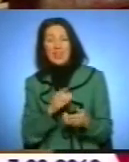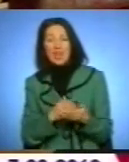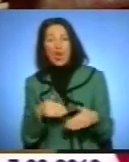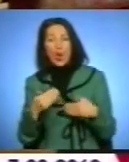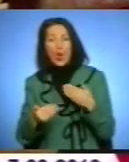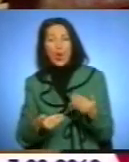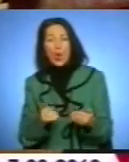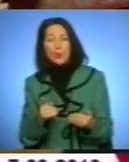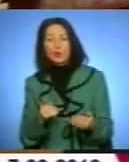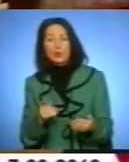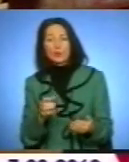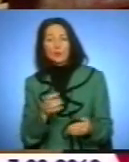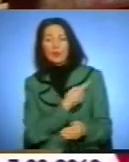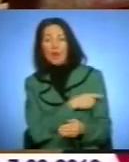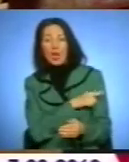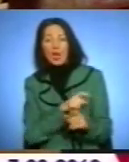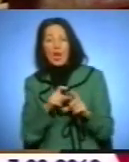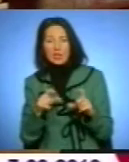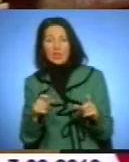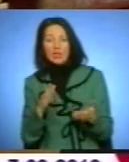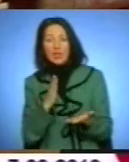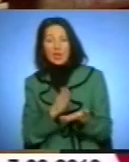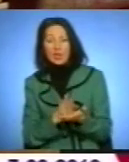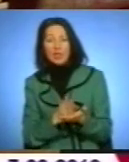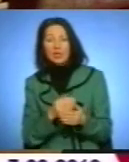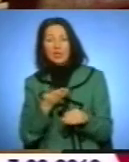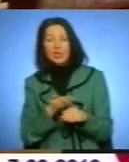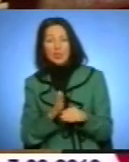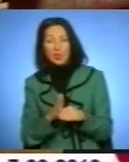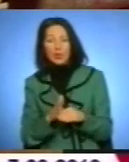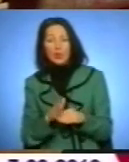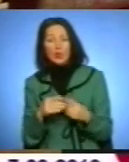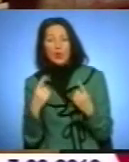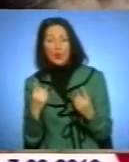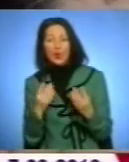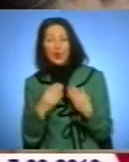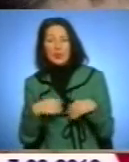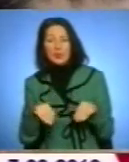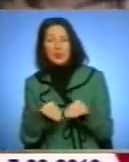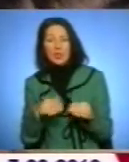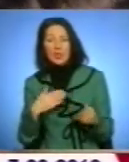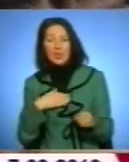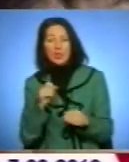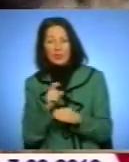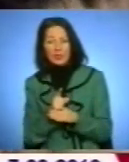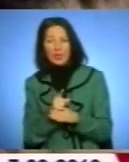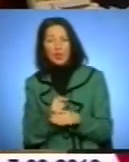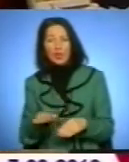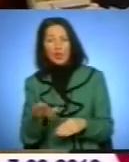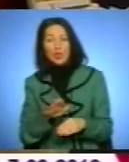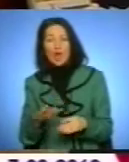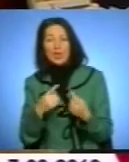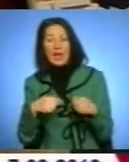що стаціонарне відділення стає частинкою великої сім'ї. Наше завдання територіальних центрів